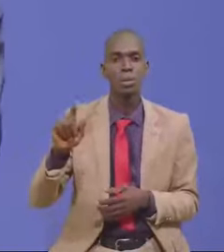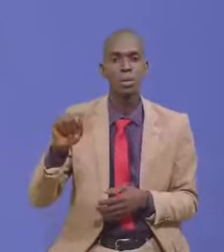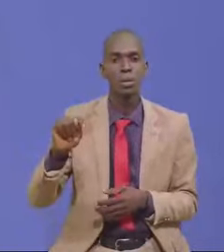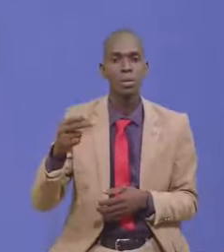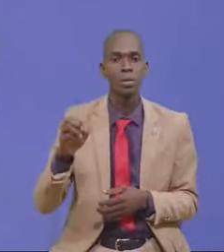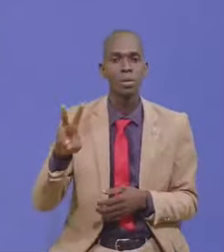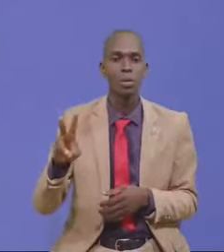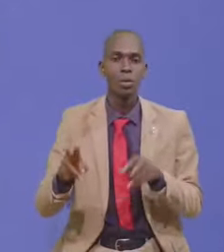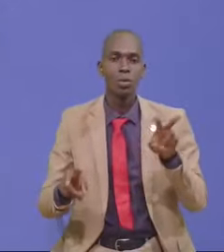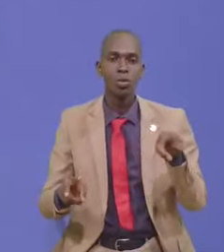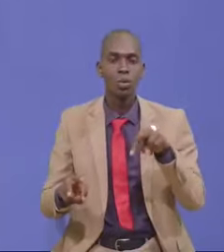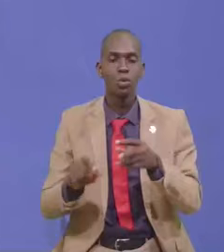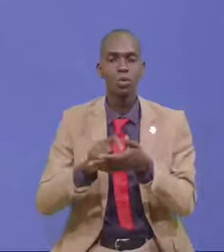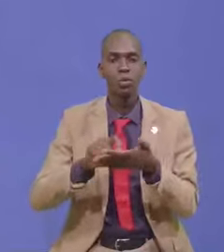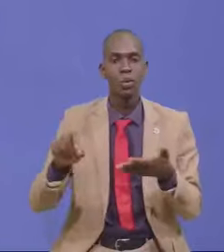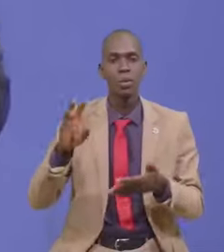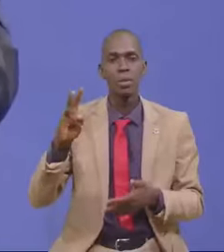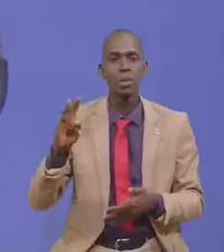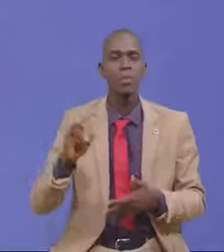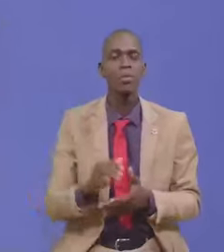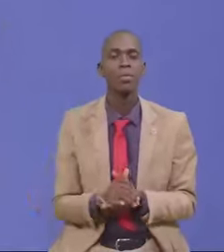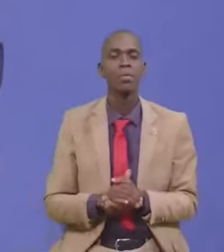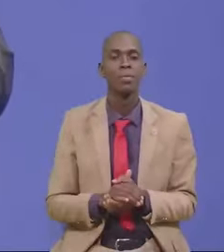Matthieu 22, 16.